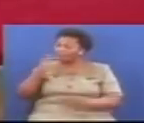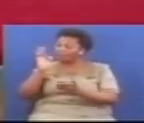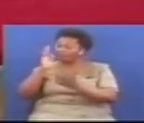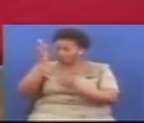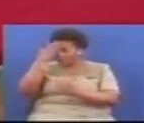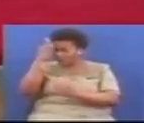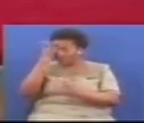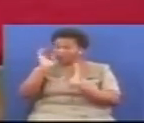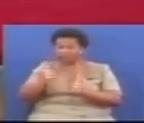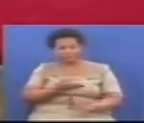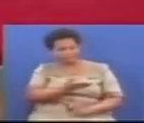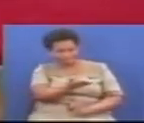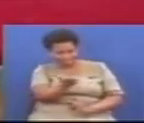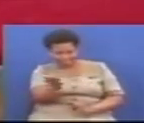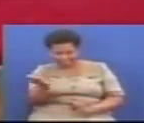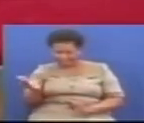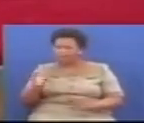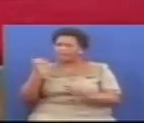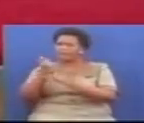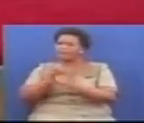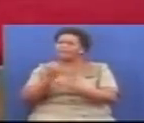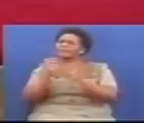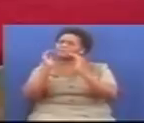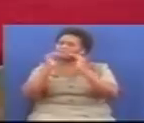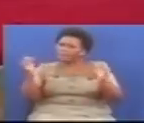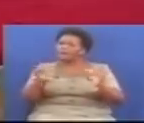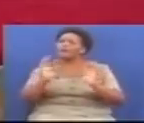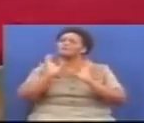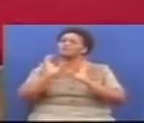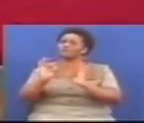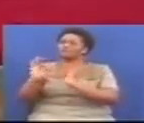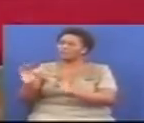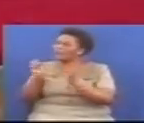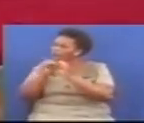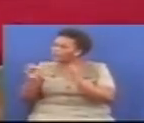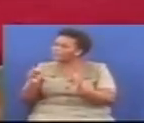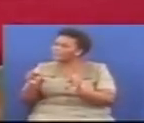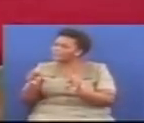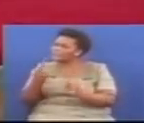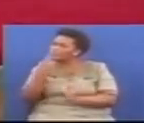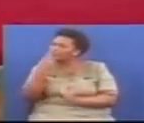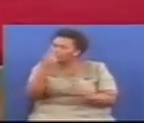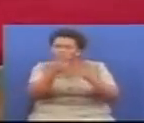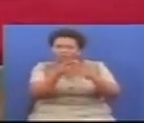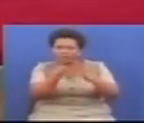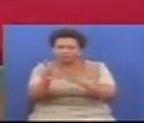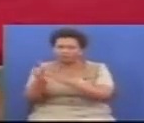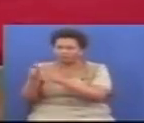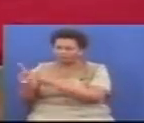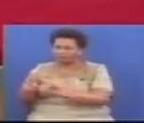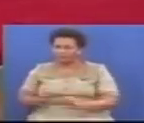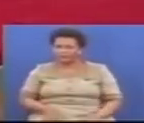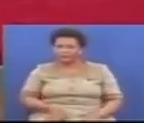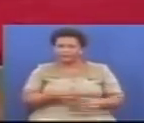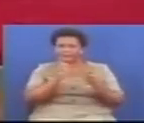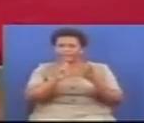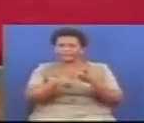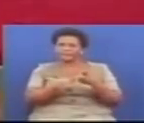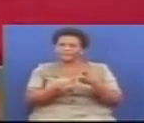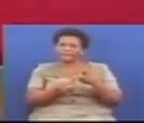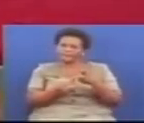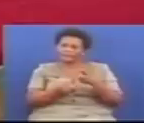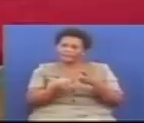pili, anazungumza kurudisha kodi ya majengo, kwa hiyo kuwezesha serikali zetu kwenye halmashauri kulipa wenye vitu vya